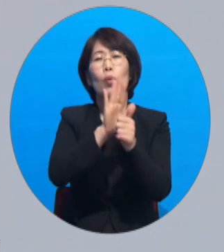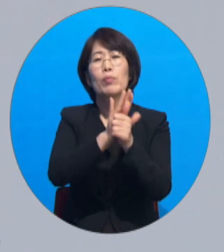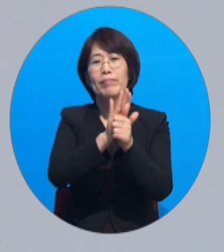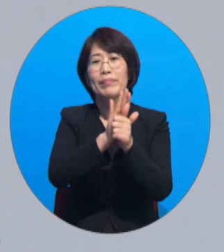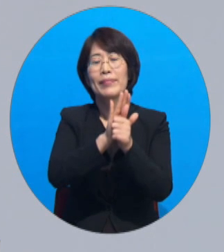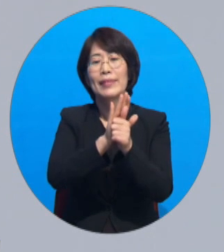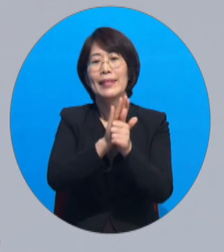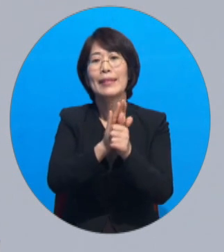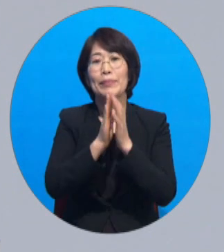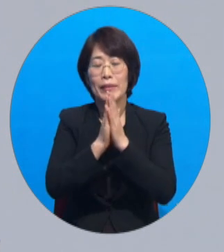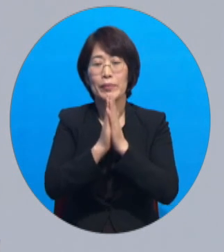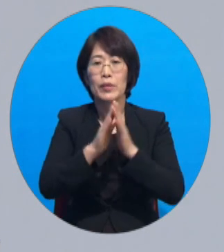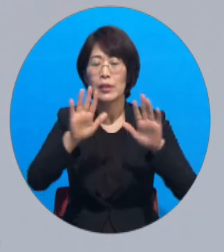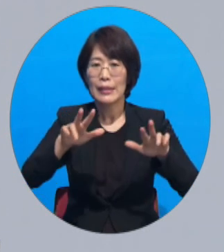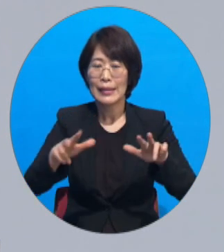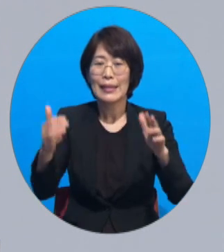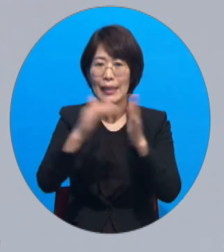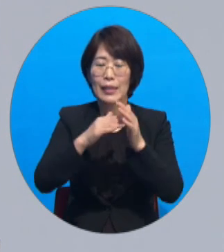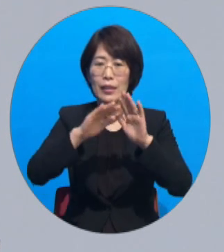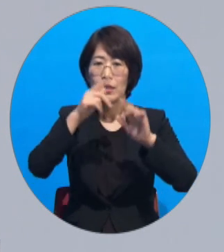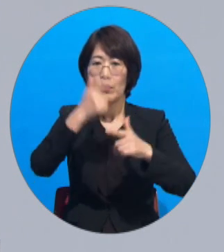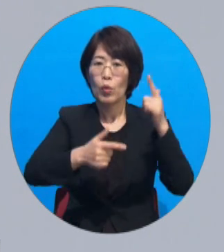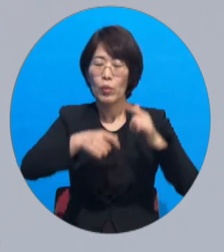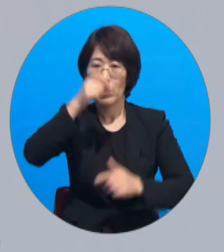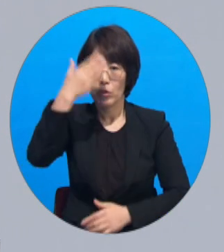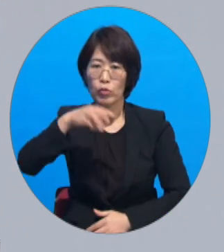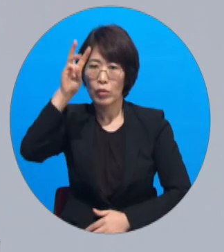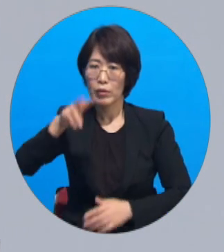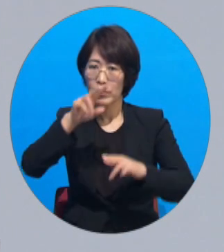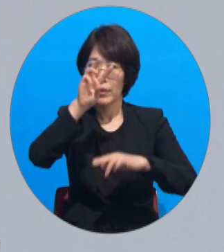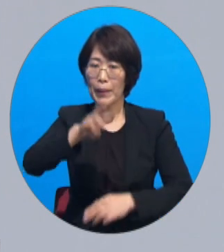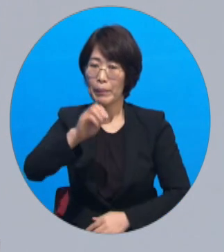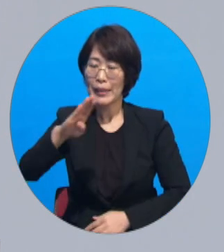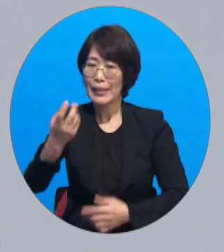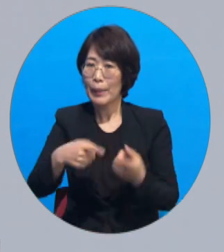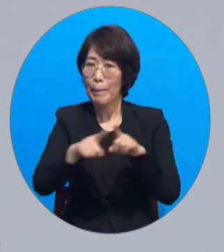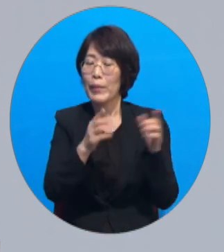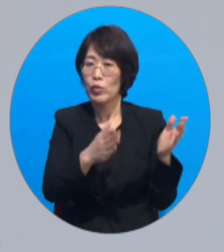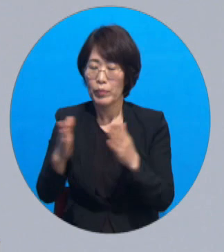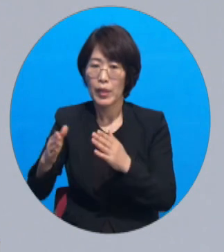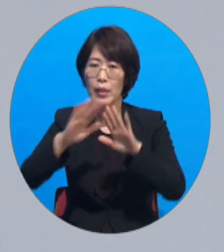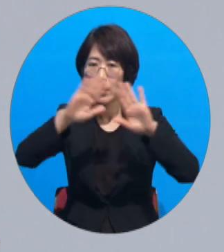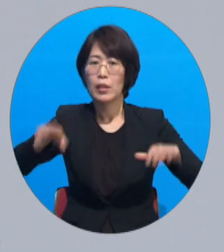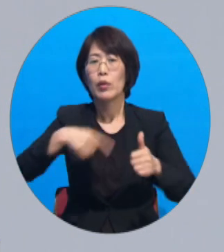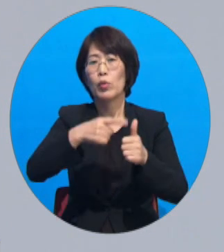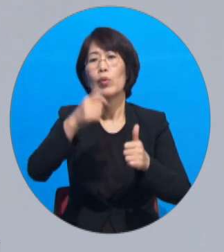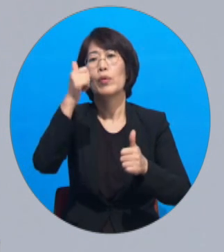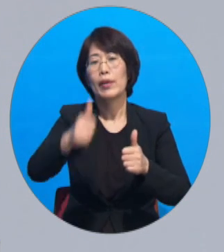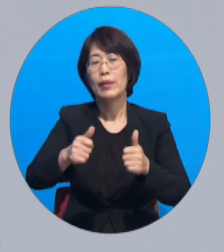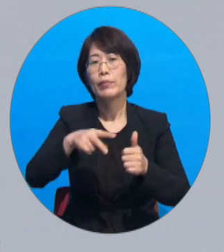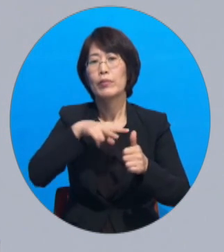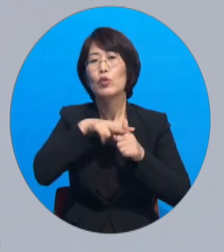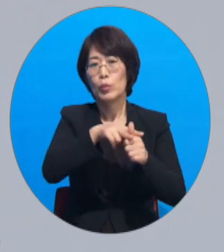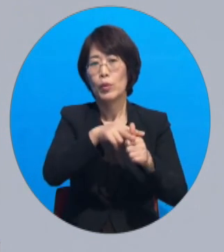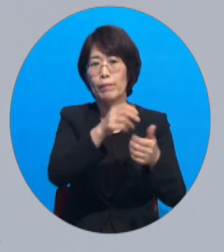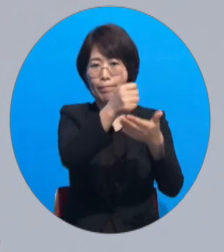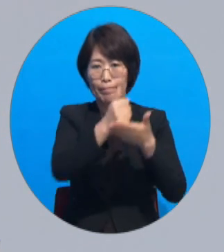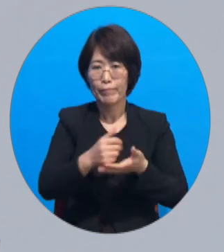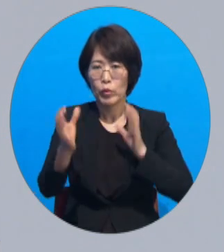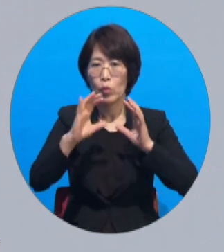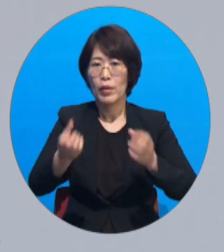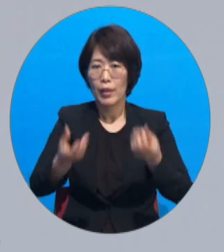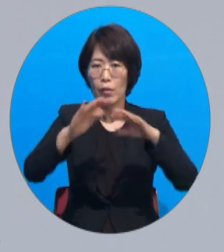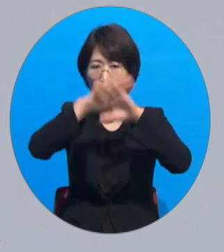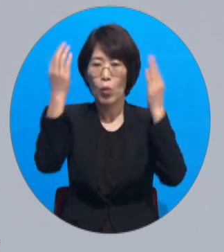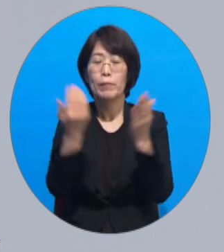바랍니다 이상으로 목포 여수 광주 mbc 가 공동으로 마련한 전라남도 교육감 선거 후보자 초청 토론회를 모두